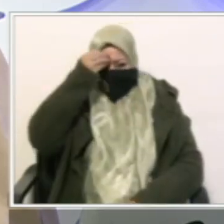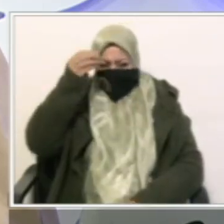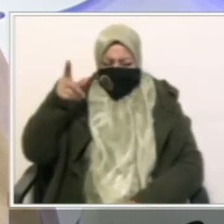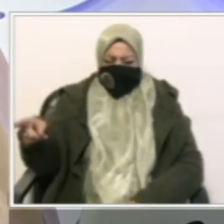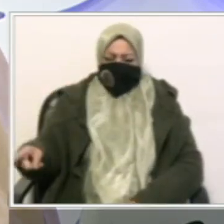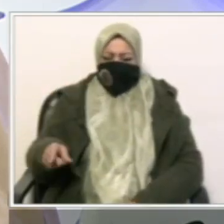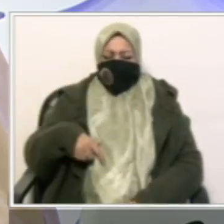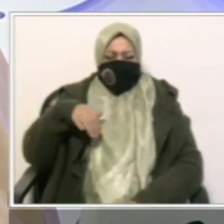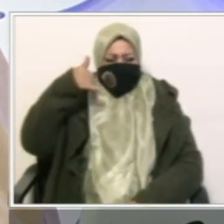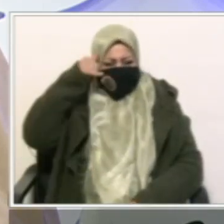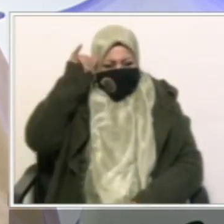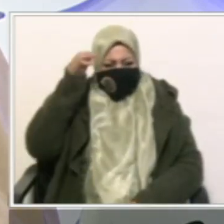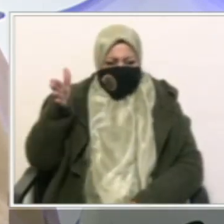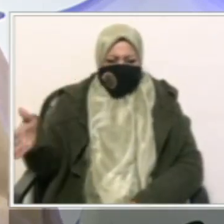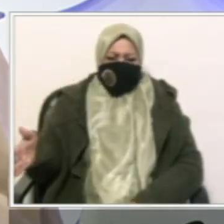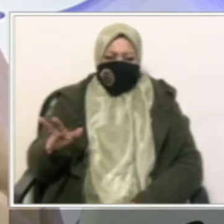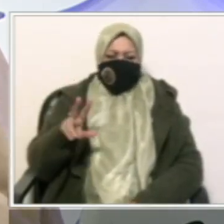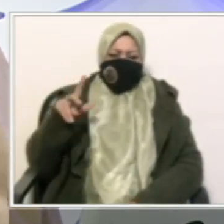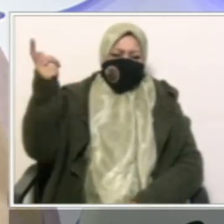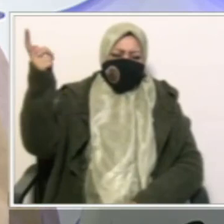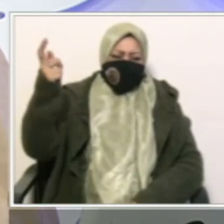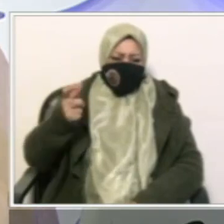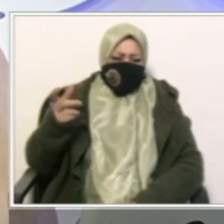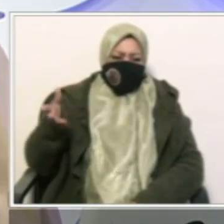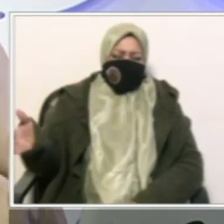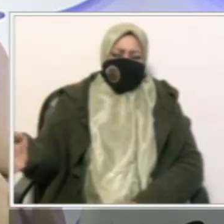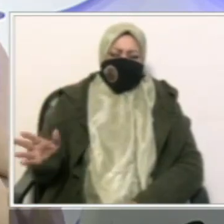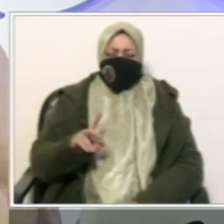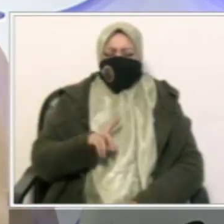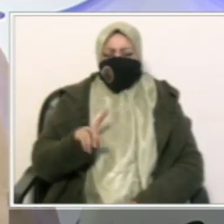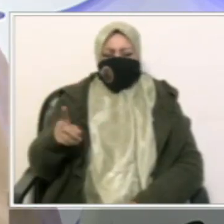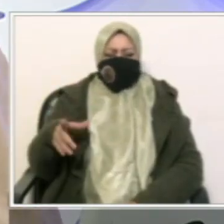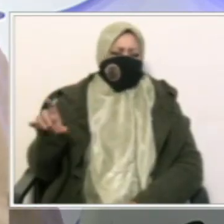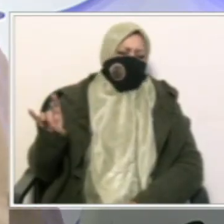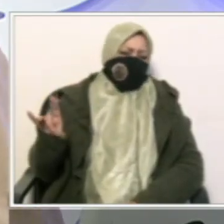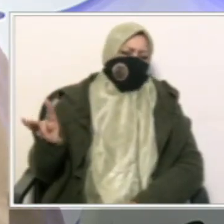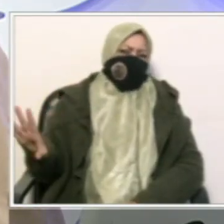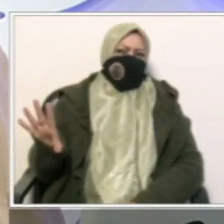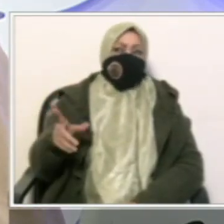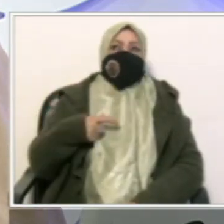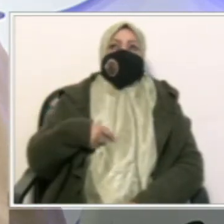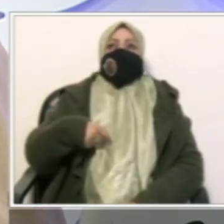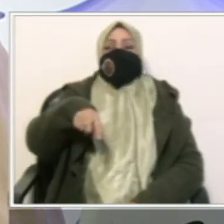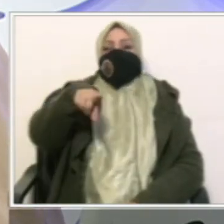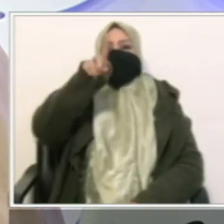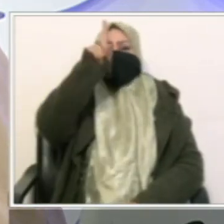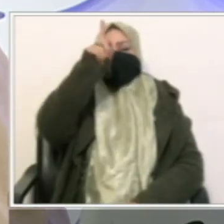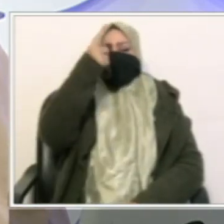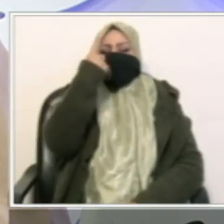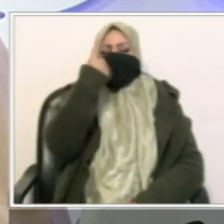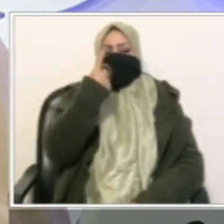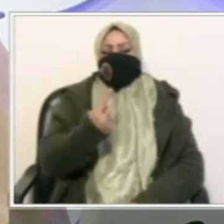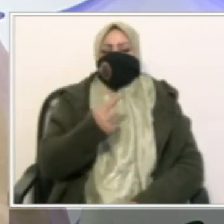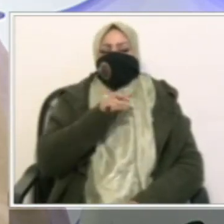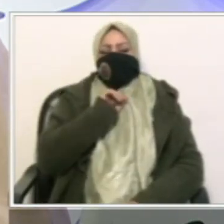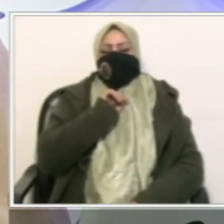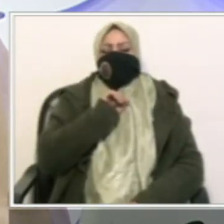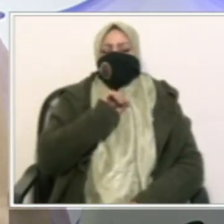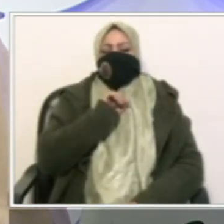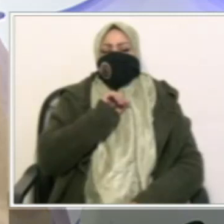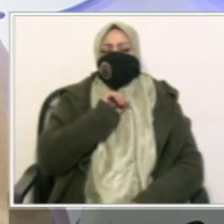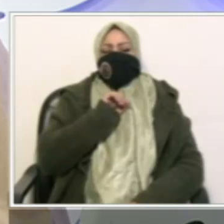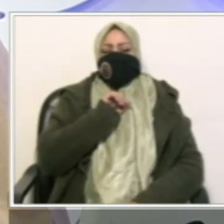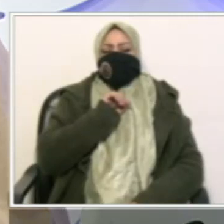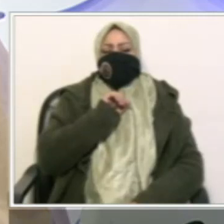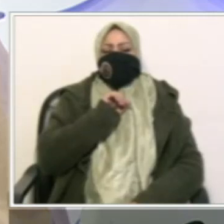قمر، هذه لا تعد عندنا شيئاً، هذه كلها يعني معدومة شرعاً عندنا. فمع ذلك